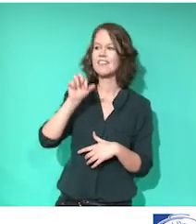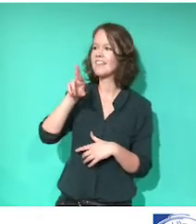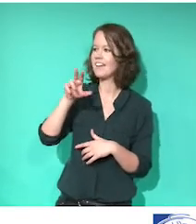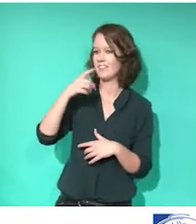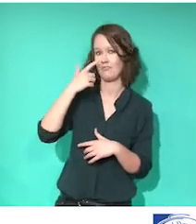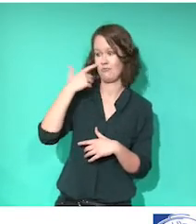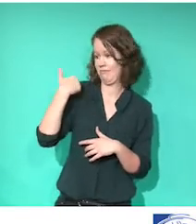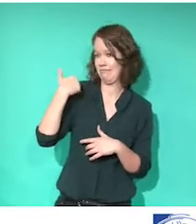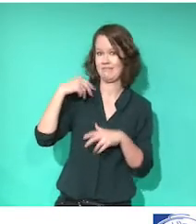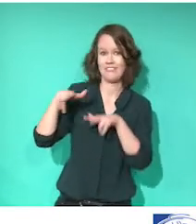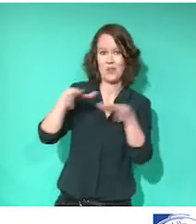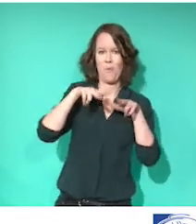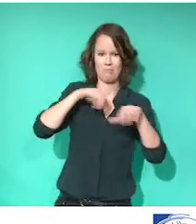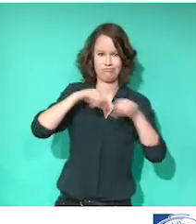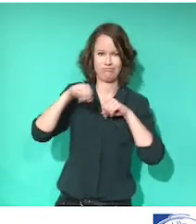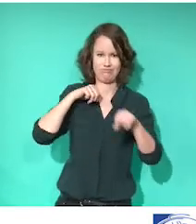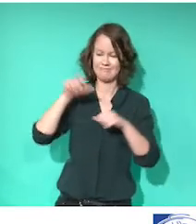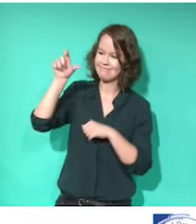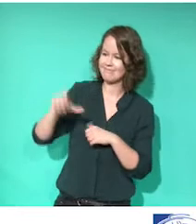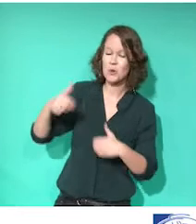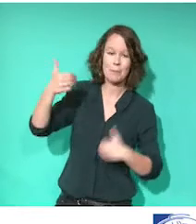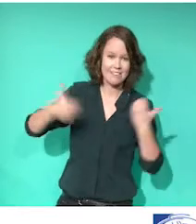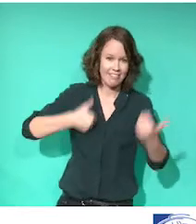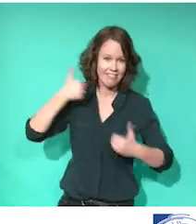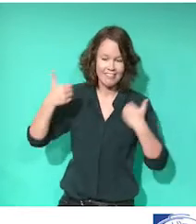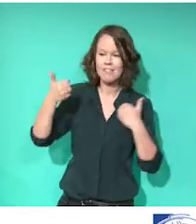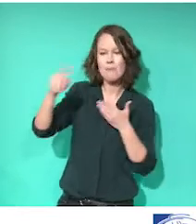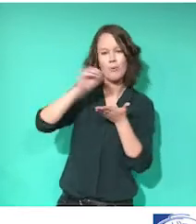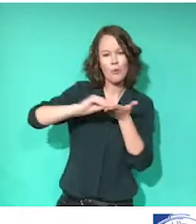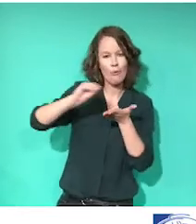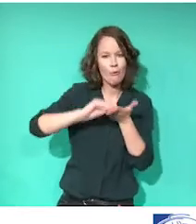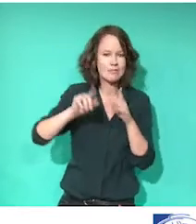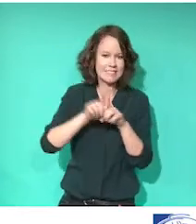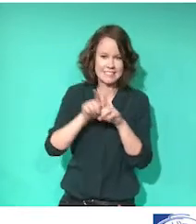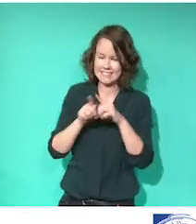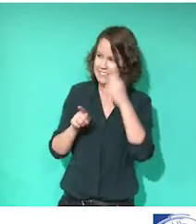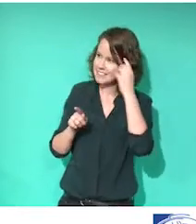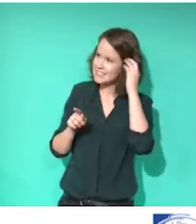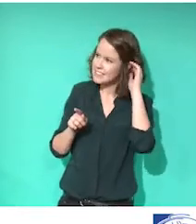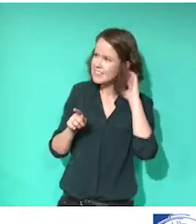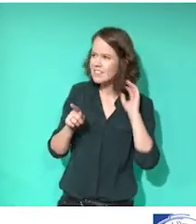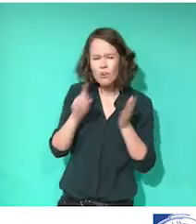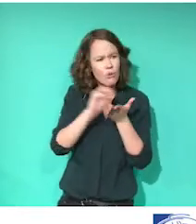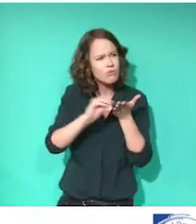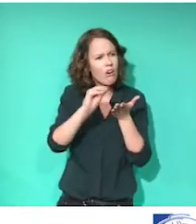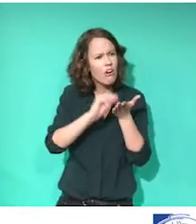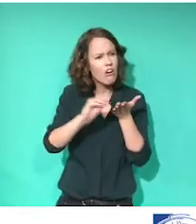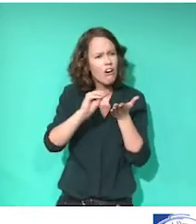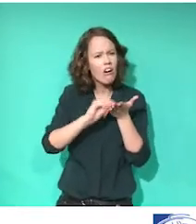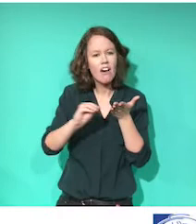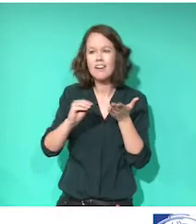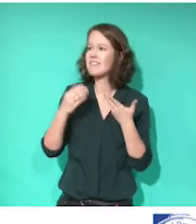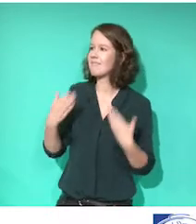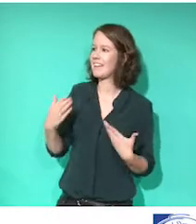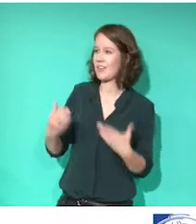sur la vidéo. Donc Blandine est actrice, auteure évidemment aussi. Alors que non, on ne dit plus auteur,